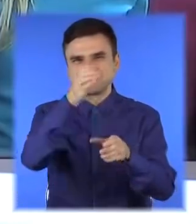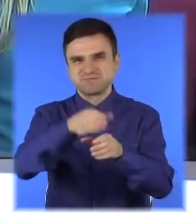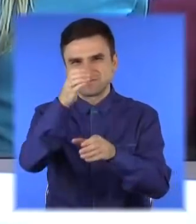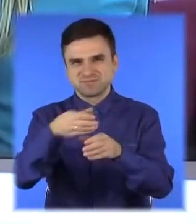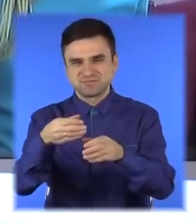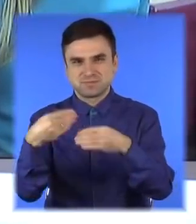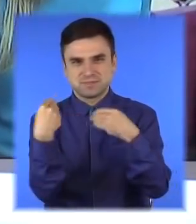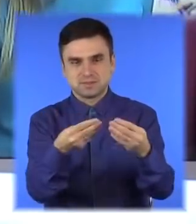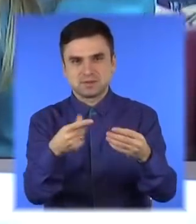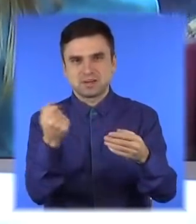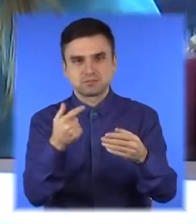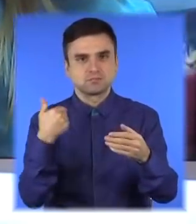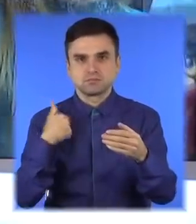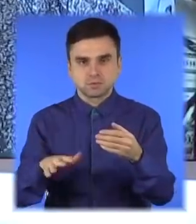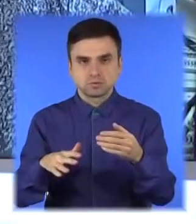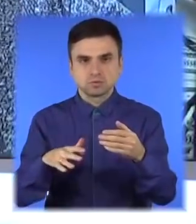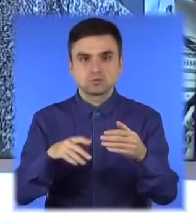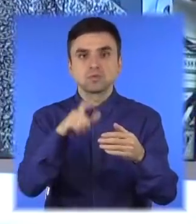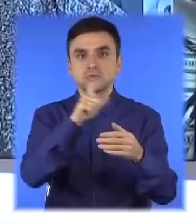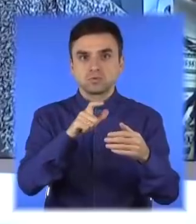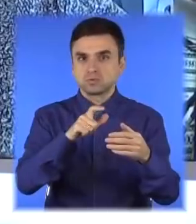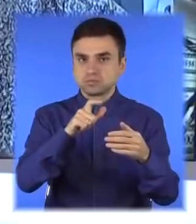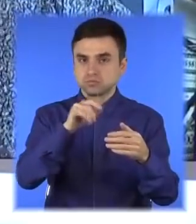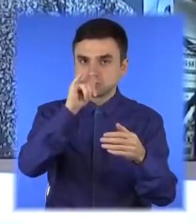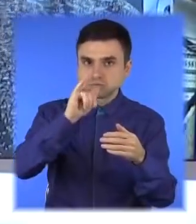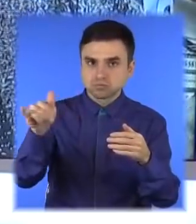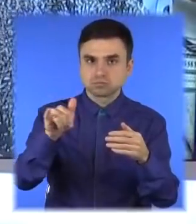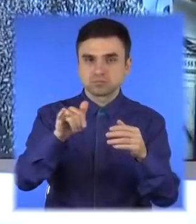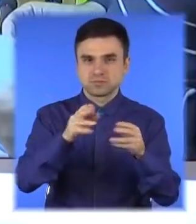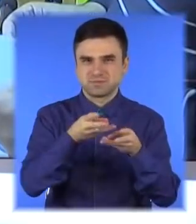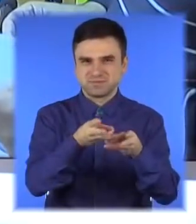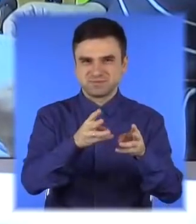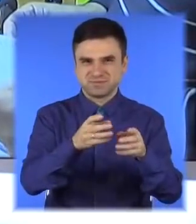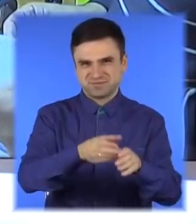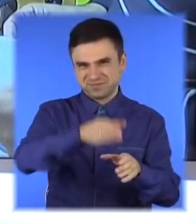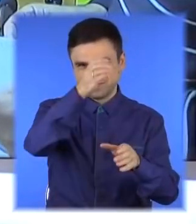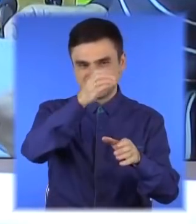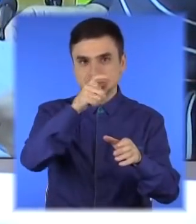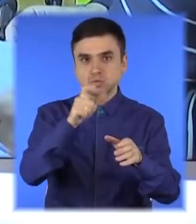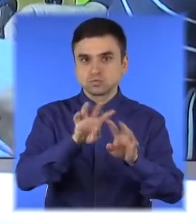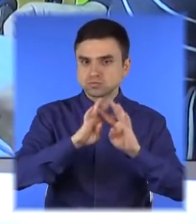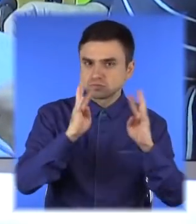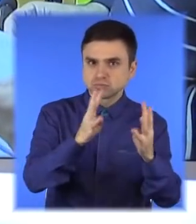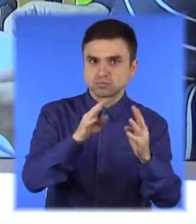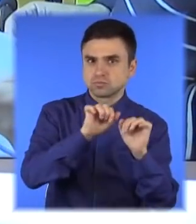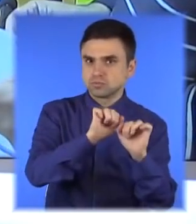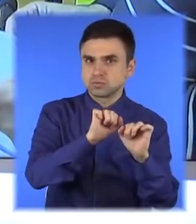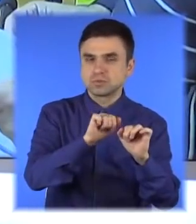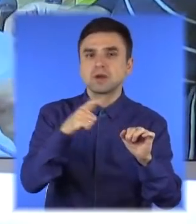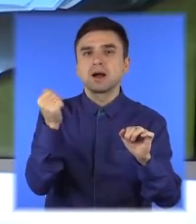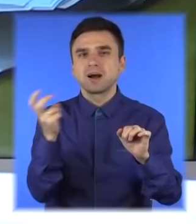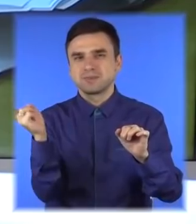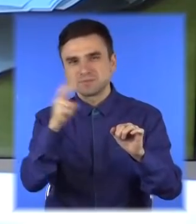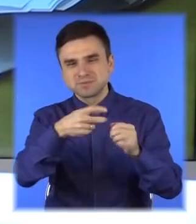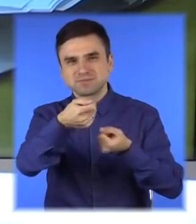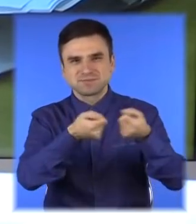свавіллю газовиків. Акції протесту продовжилися вночі біля будинку начальника газової служби Віталія Колесника.